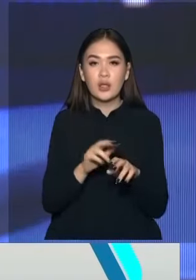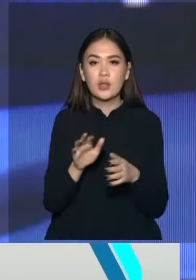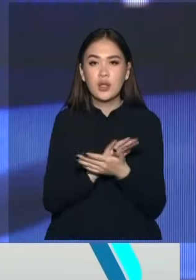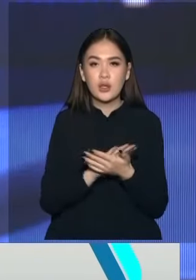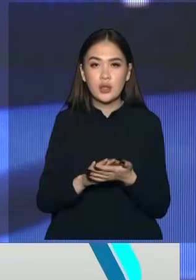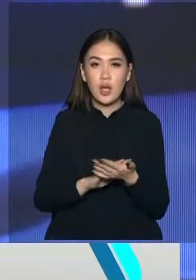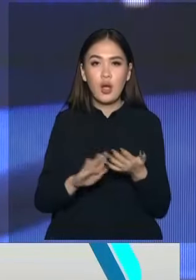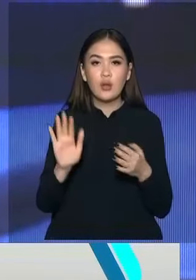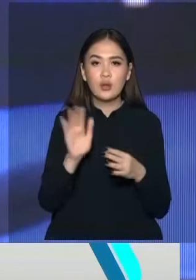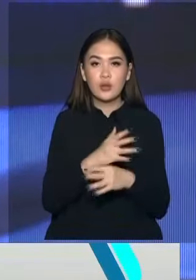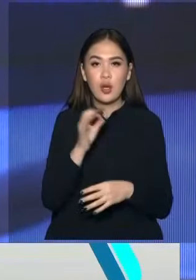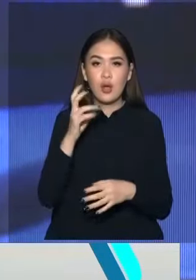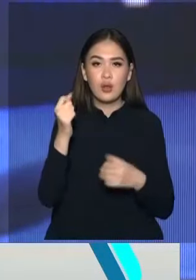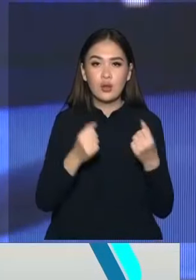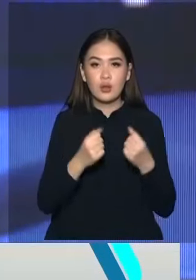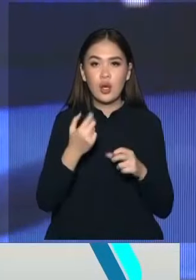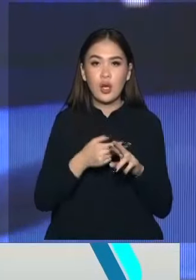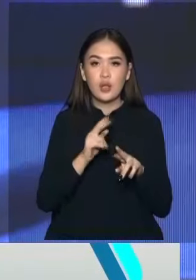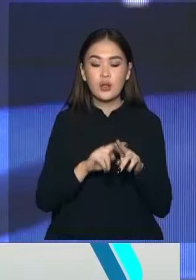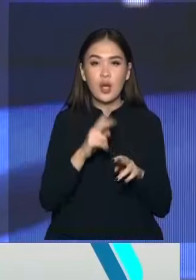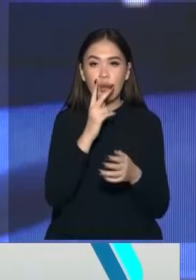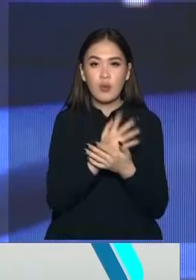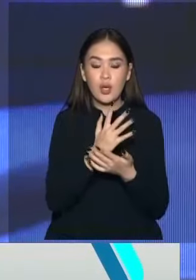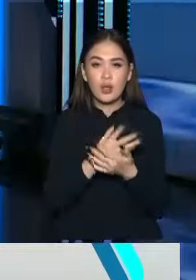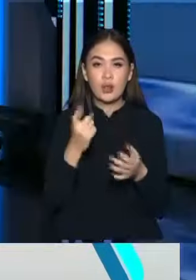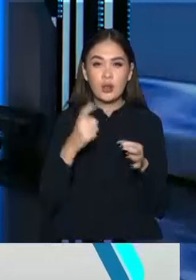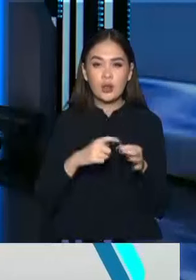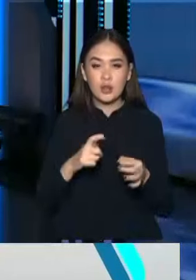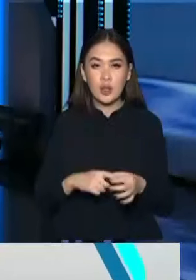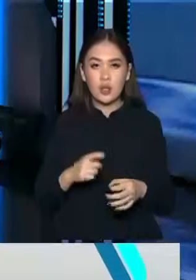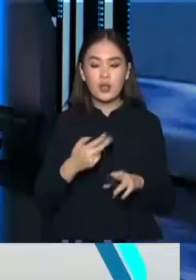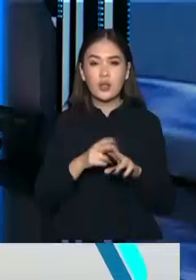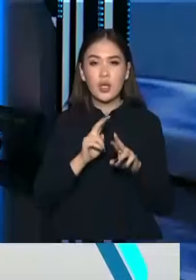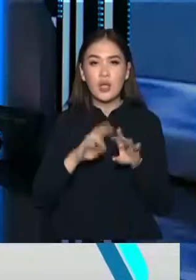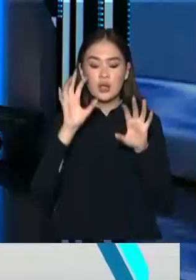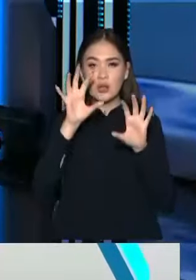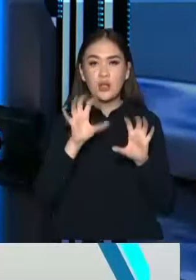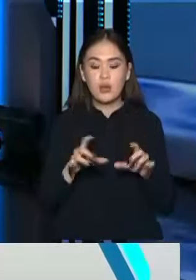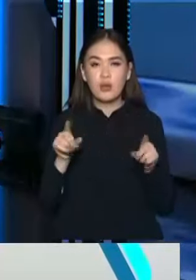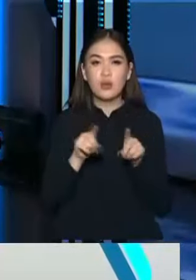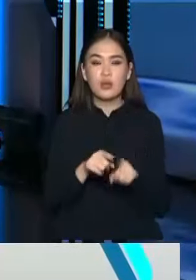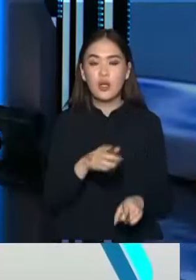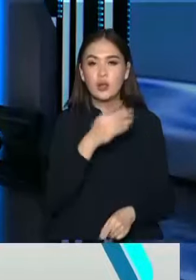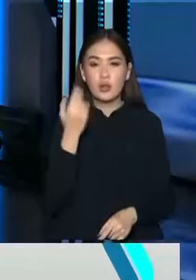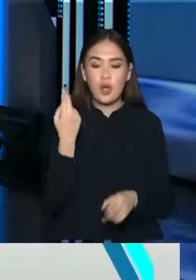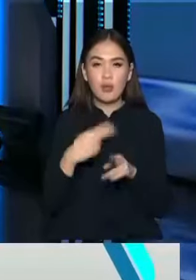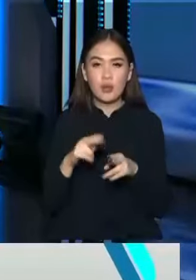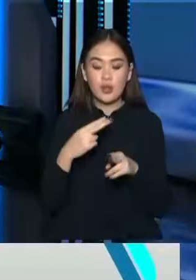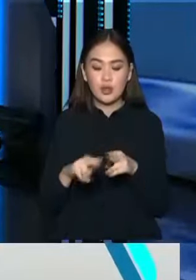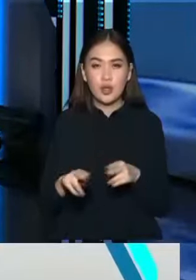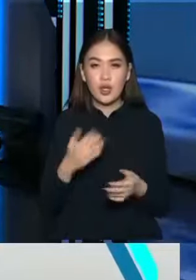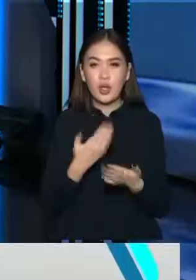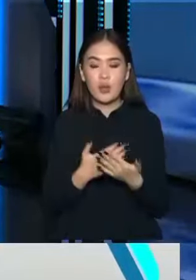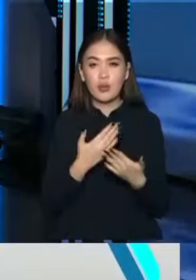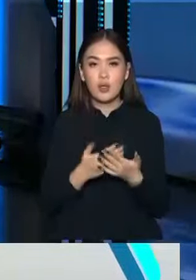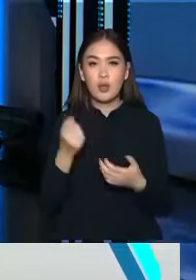өткен көлік құралдары тіркеуге жату керек. Сондықтан ешқандай заңнама бойынша бұл жерде біз кедергі көріп тұрған жоқпыз. Егер